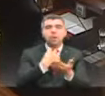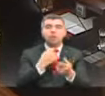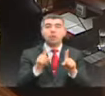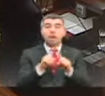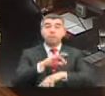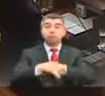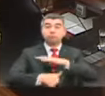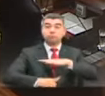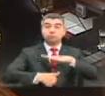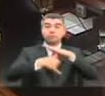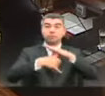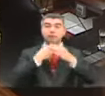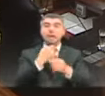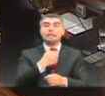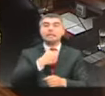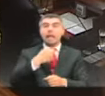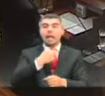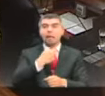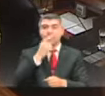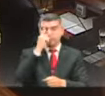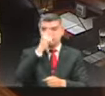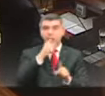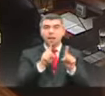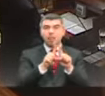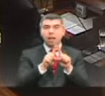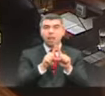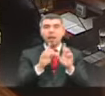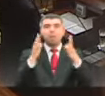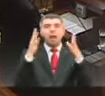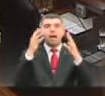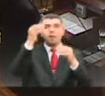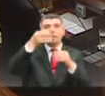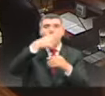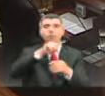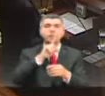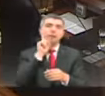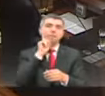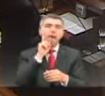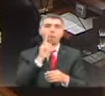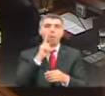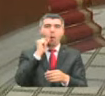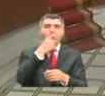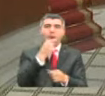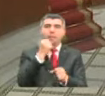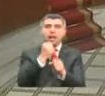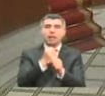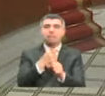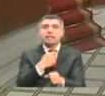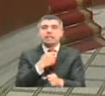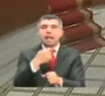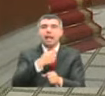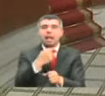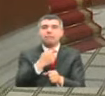والصحافة، وهذا كيقتضي المجال. نوجه تحية للصحفيين والصحفيات جميعاً اللي هم مناضلين